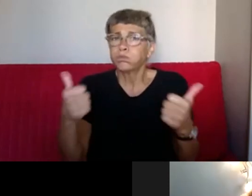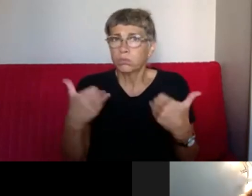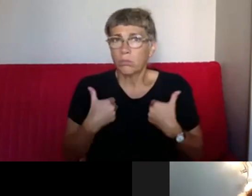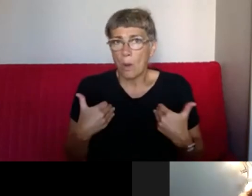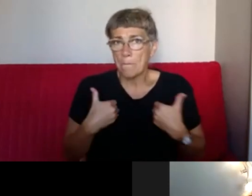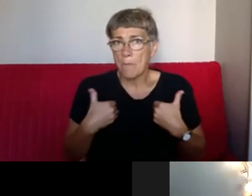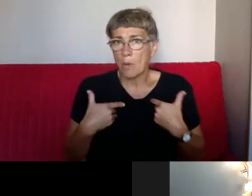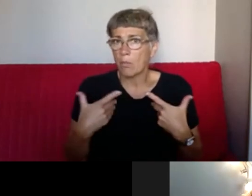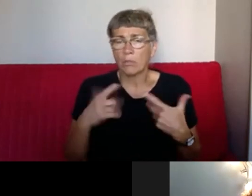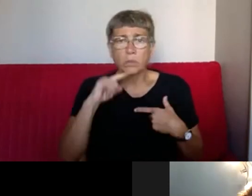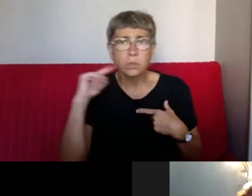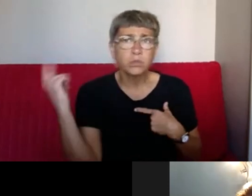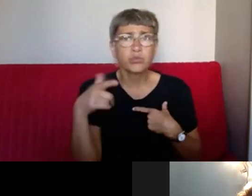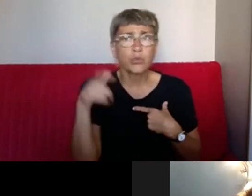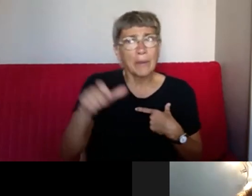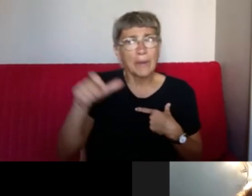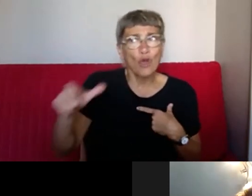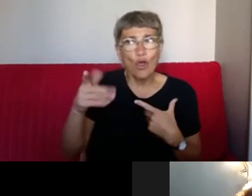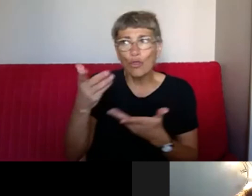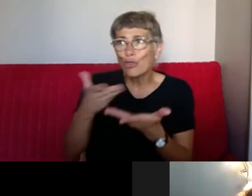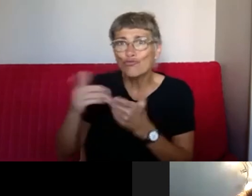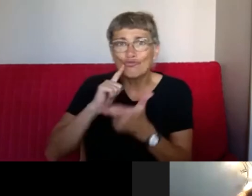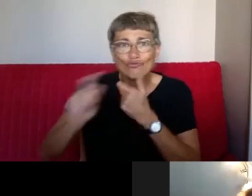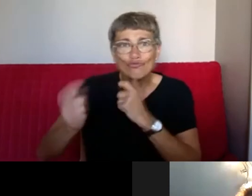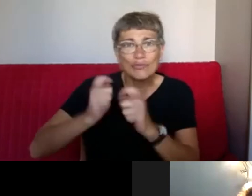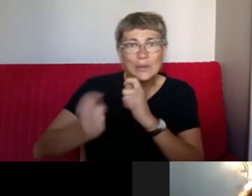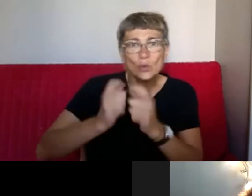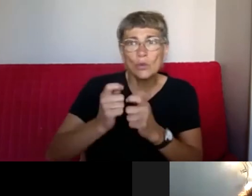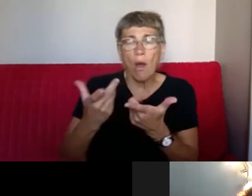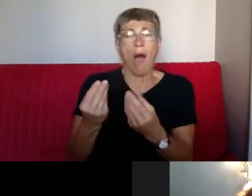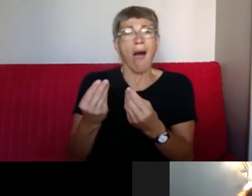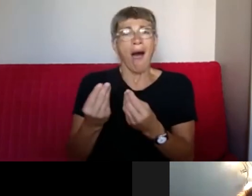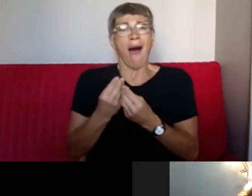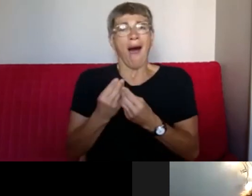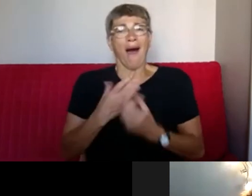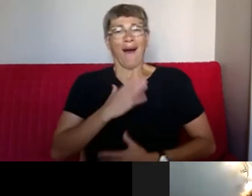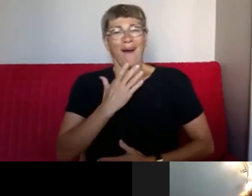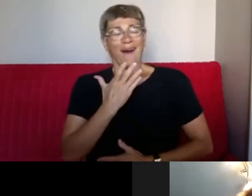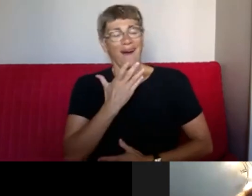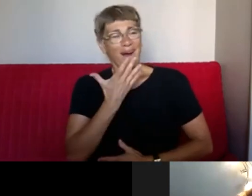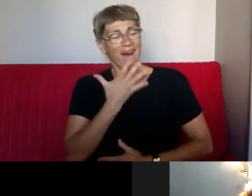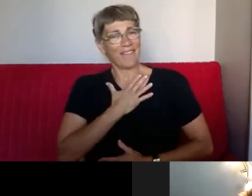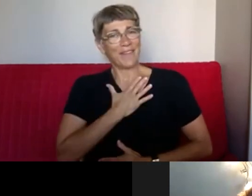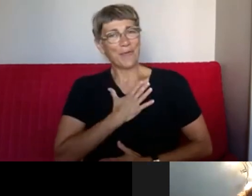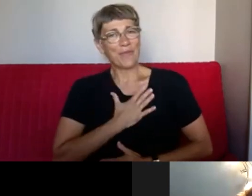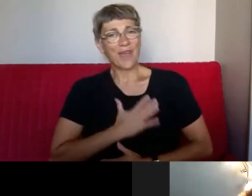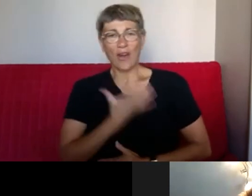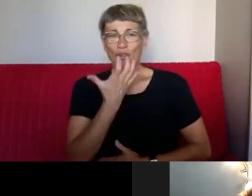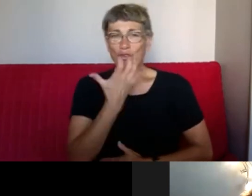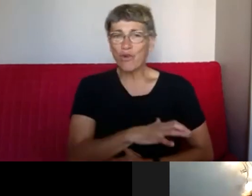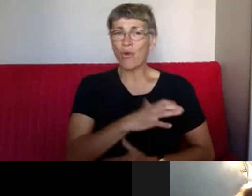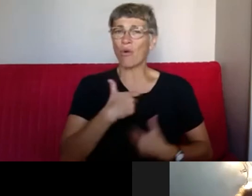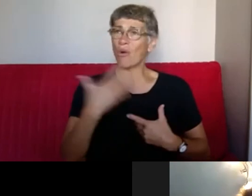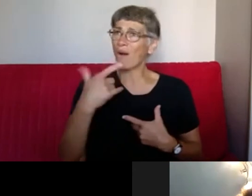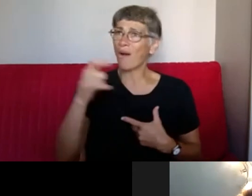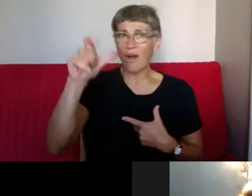et l'ensemble des personnes avec qui j'ai pu discuter, ça met du baume au cœur de dire, on a quand même un endroit prestigieux à aller où